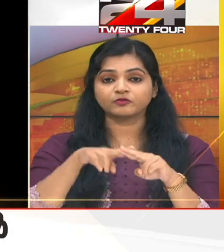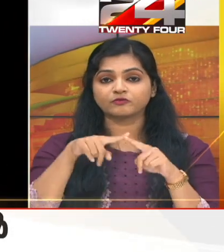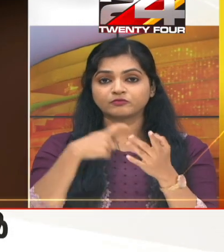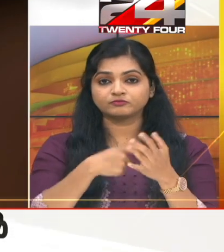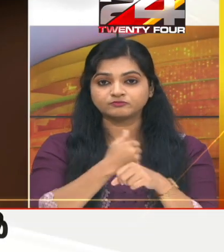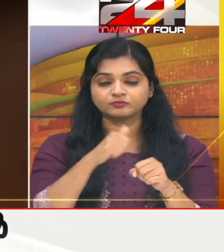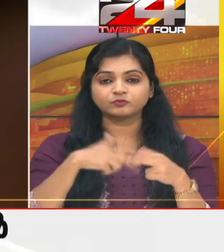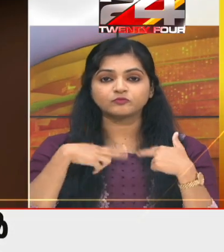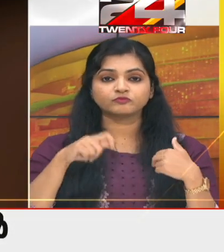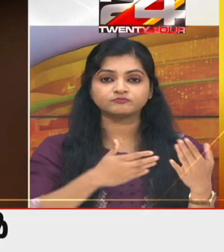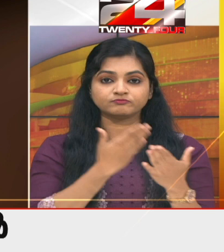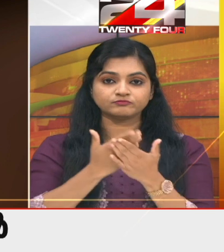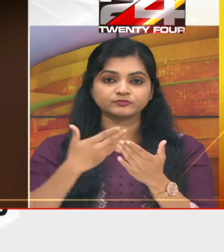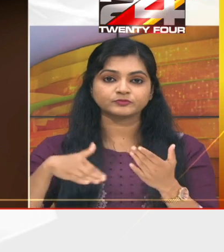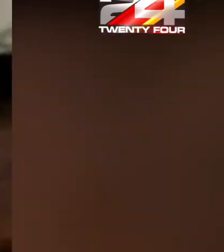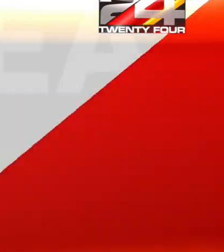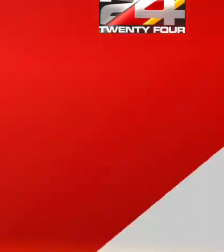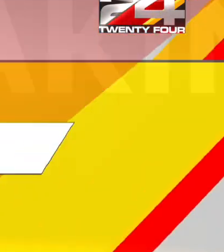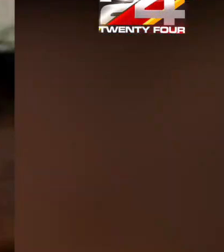ഹാജരാക്കും. പ്രവിത,